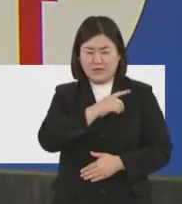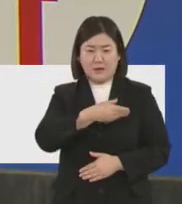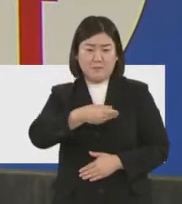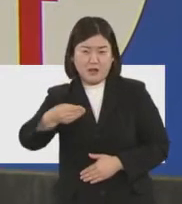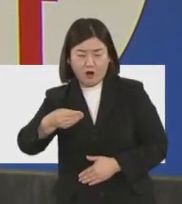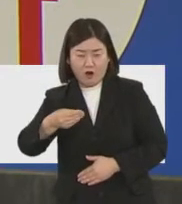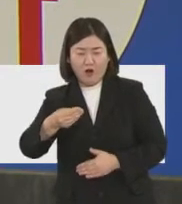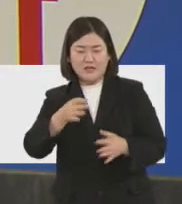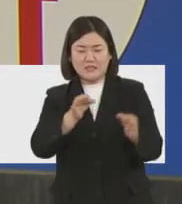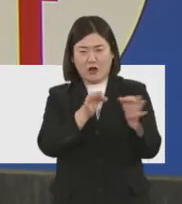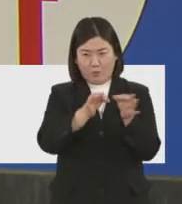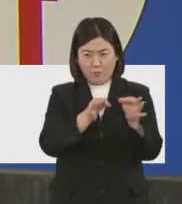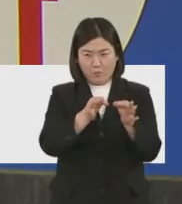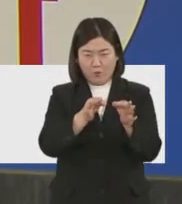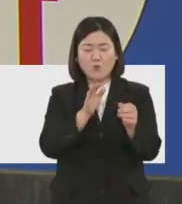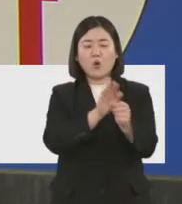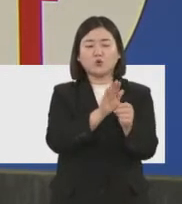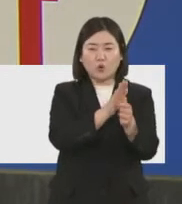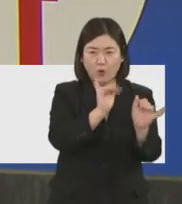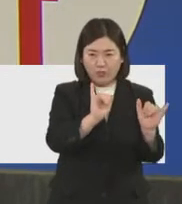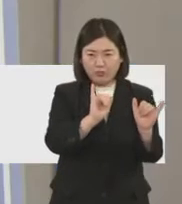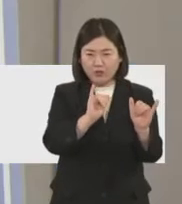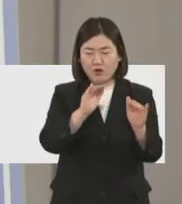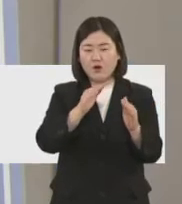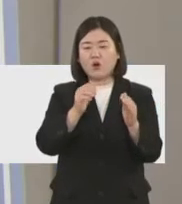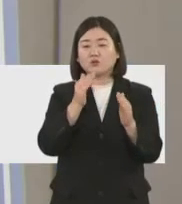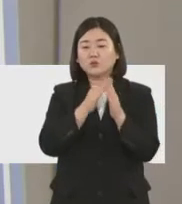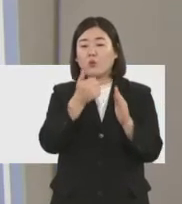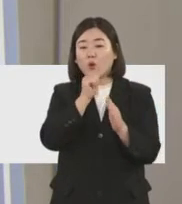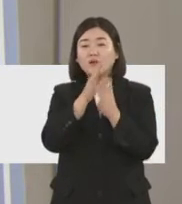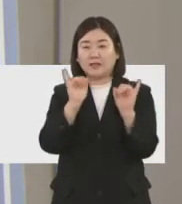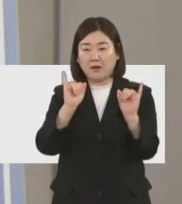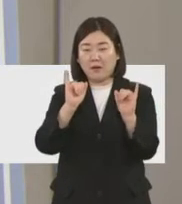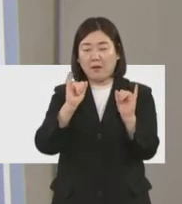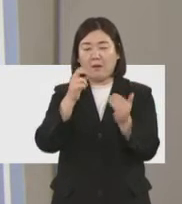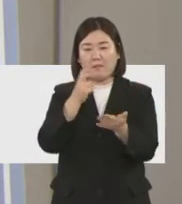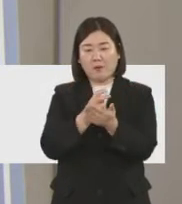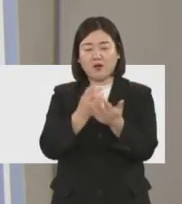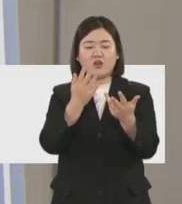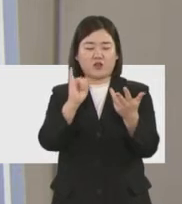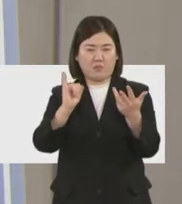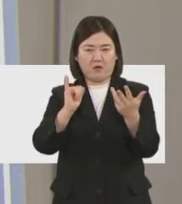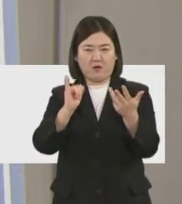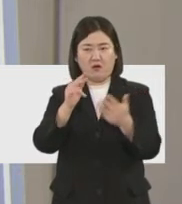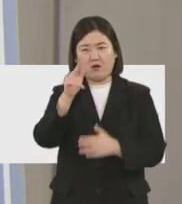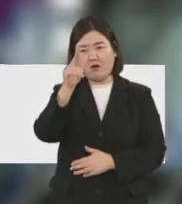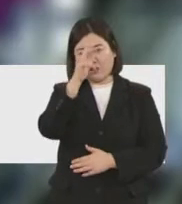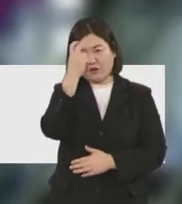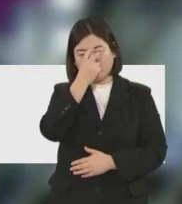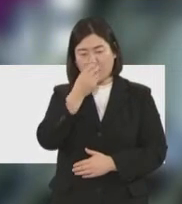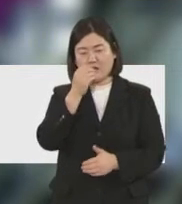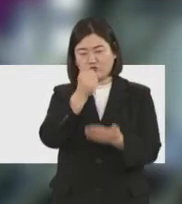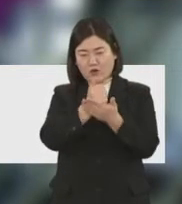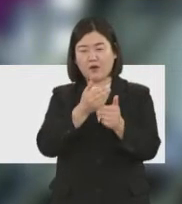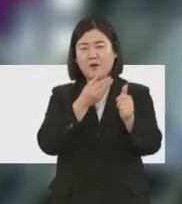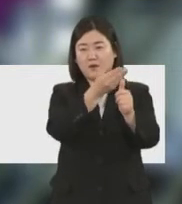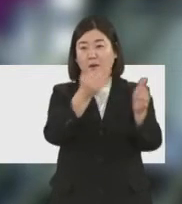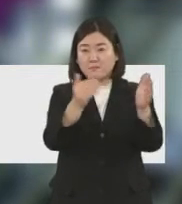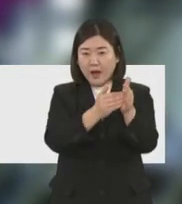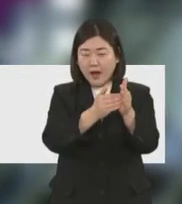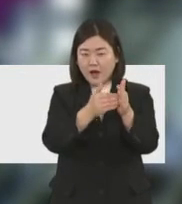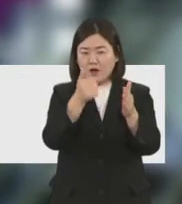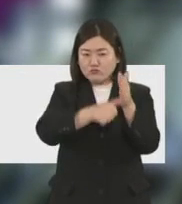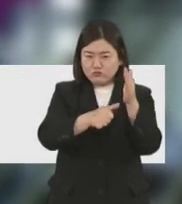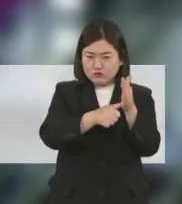명의를 빌려 중개 영업을 한 중개 보조원과 명의를 빌려준 공인중개사 등 8명을 검찰에 송치하고 중개